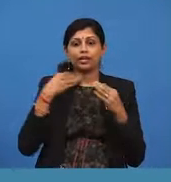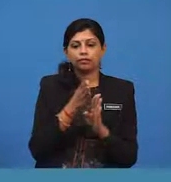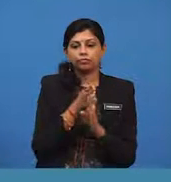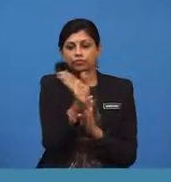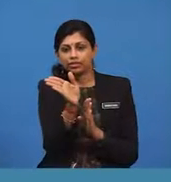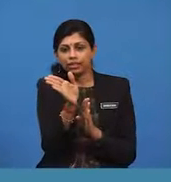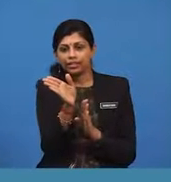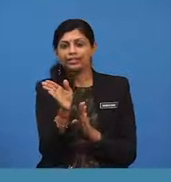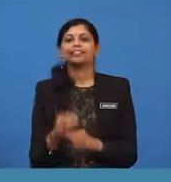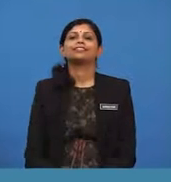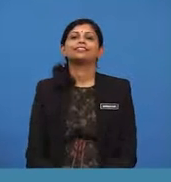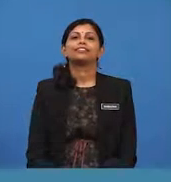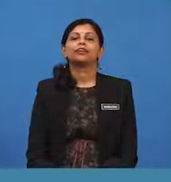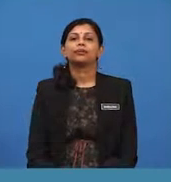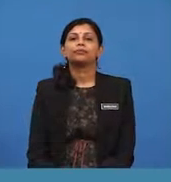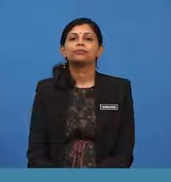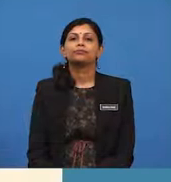galvanometer.